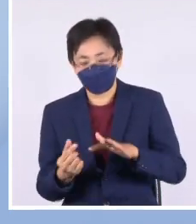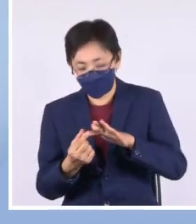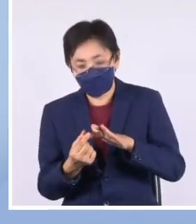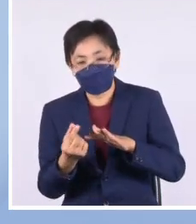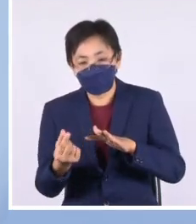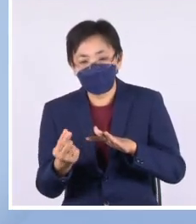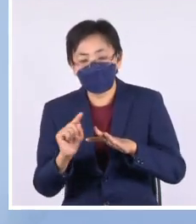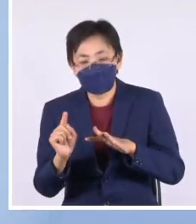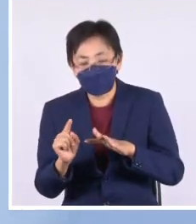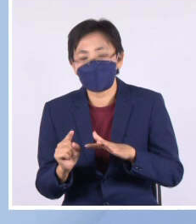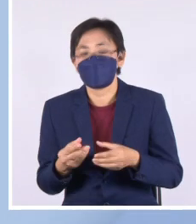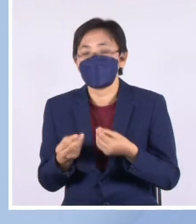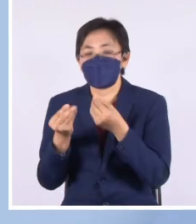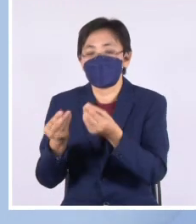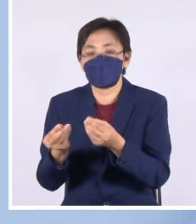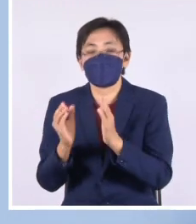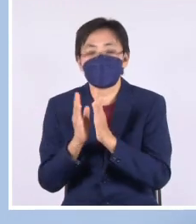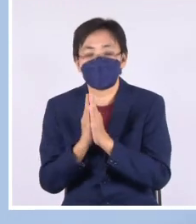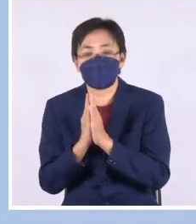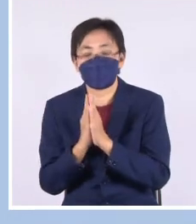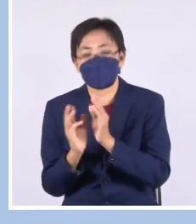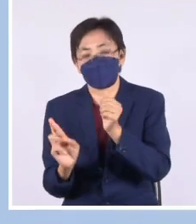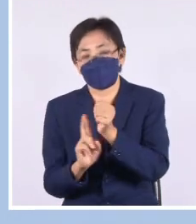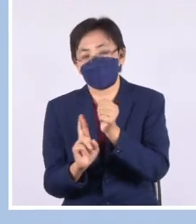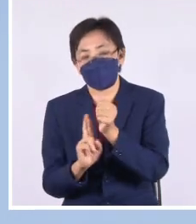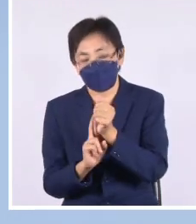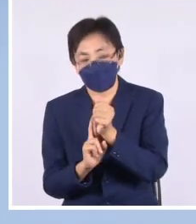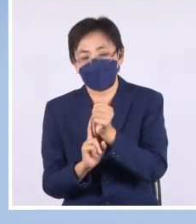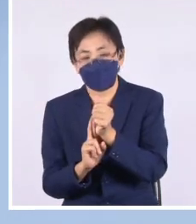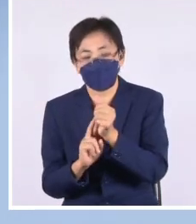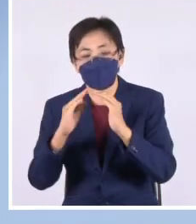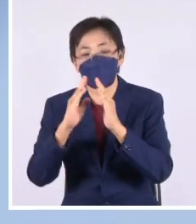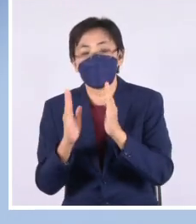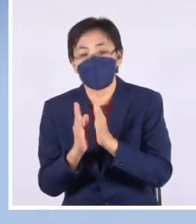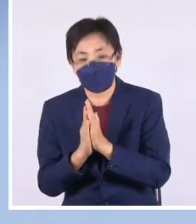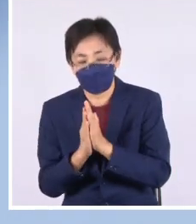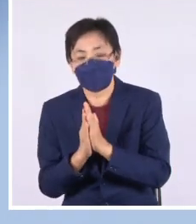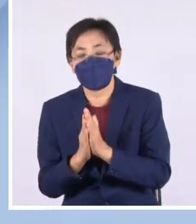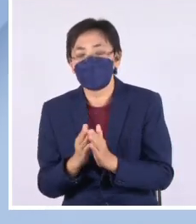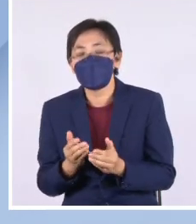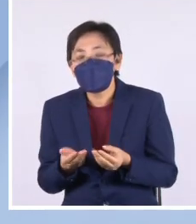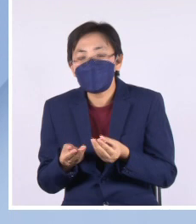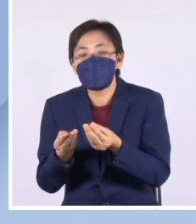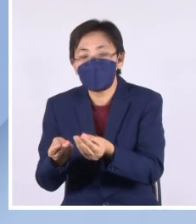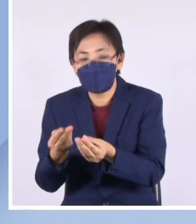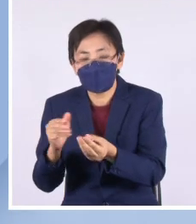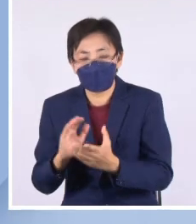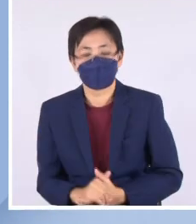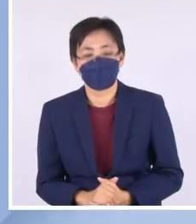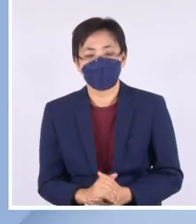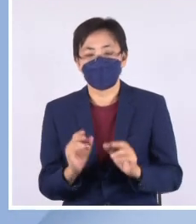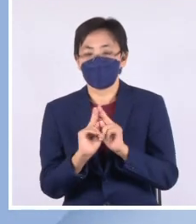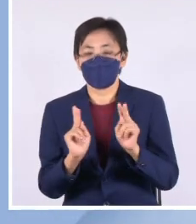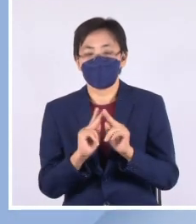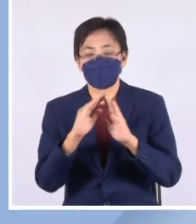อบให้กับพระครูสุพัฒนกิจรองเจ้าคณะอำเภอปราสาทแล้วก็เจ้าอาวาสวัดเพชรบุรีพระอธิการเอกลักษณ์และคณะกรรมการวั